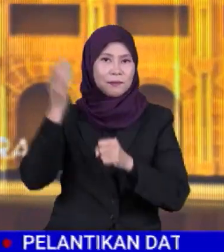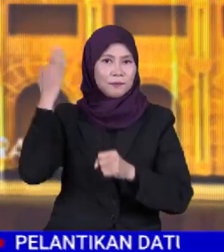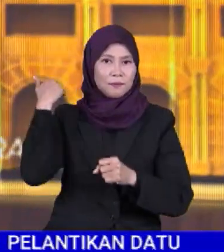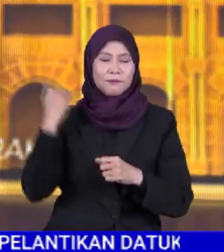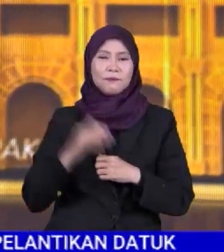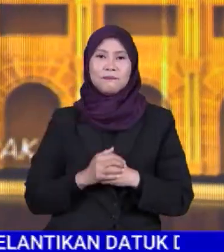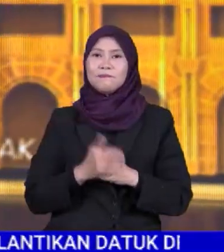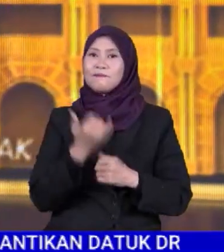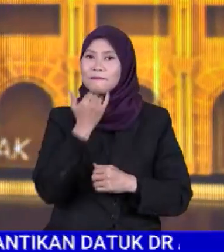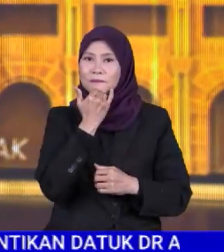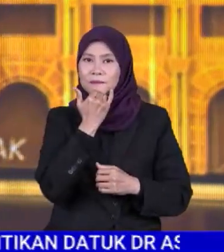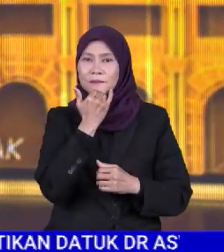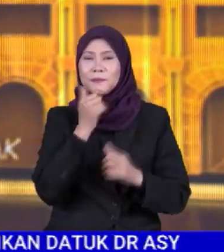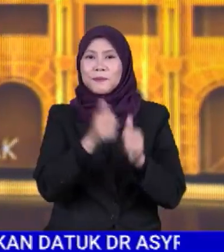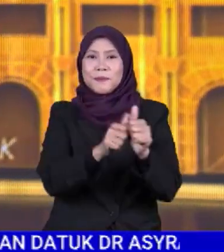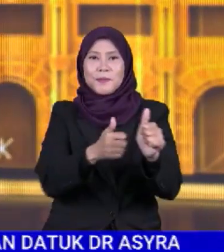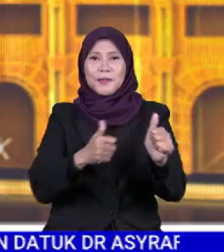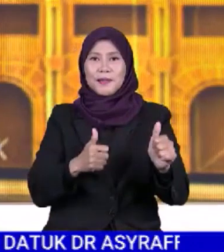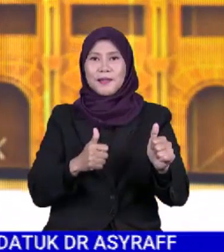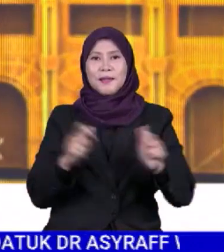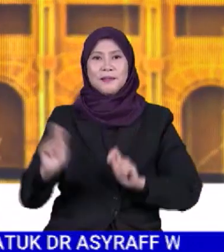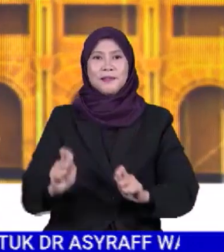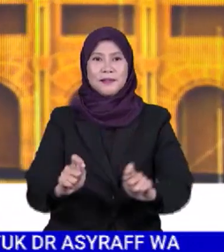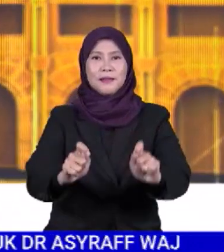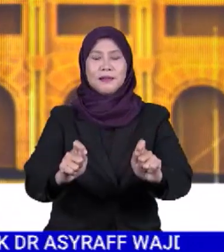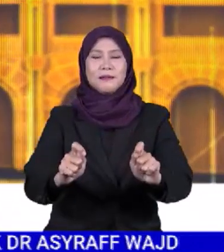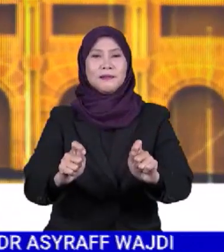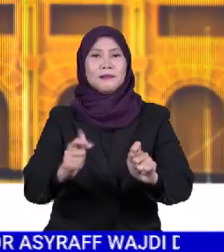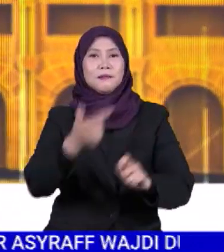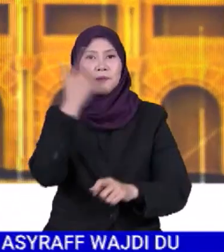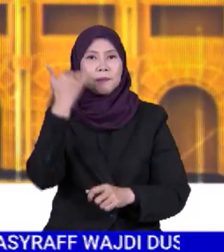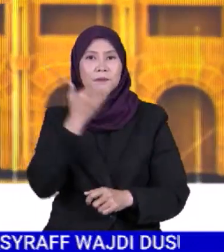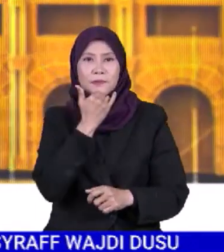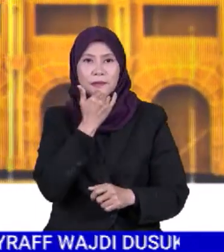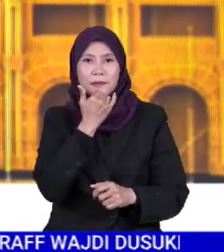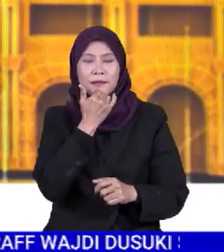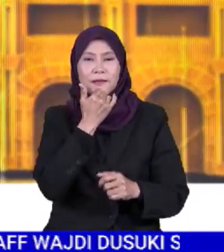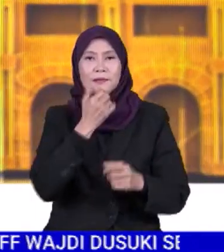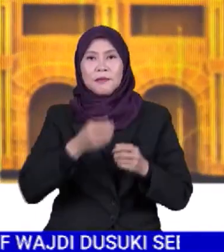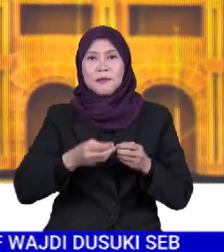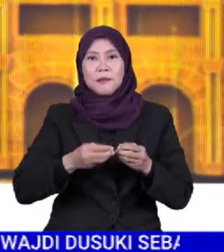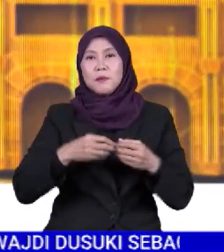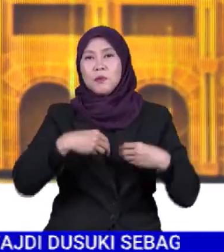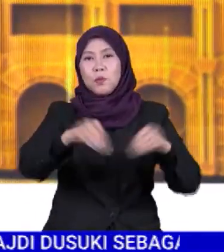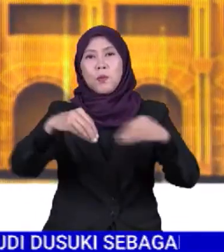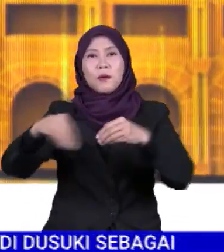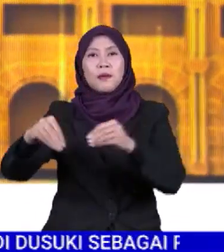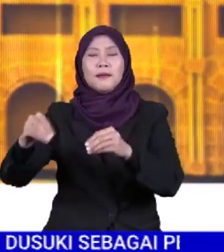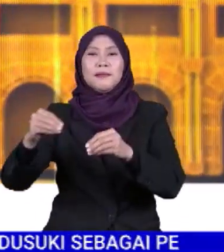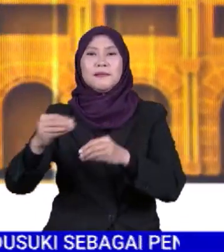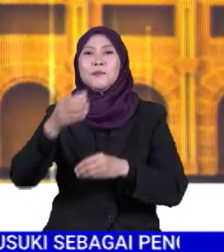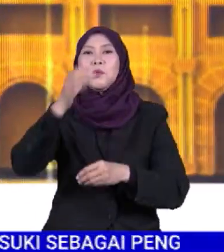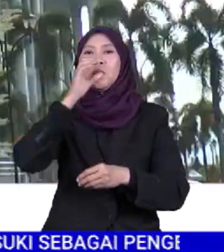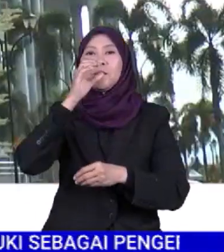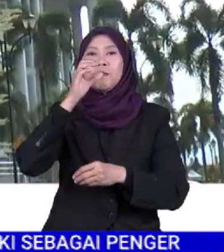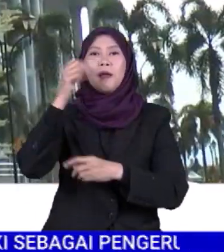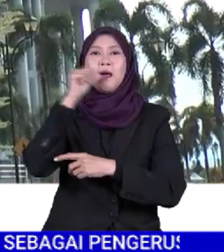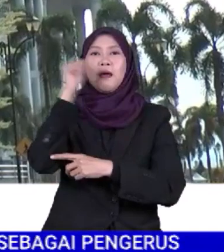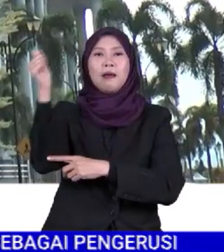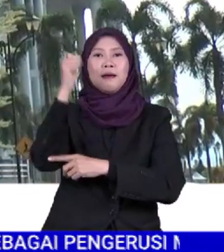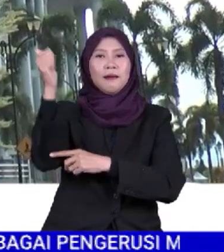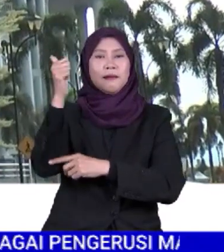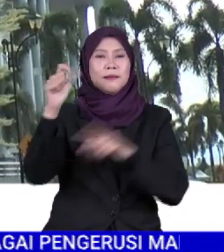di dakwah dilakukan bagi mengelak dikenakan tindakan atas kesalahan mengedar minuman keras tanpa cuka yang sah